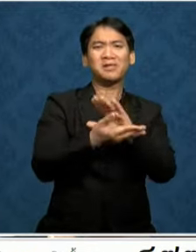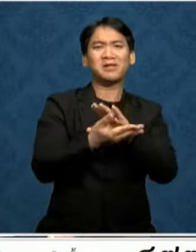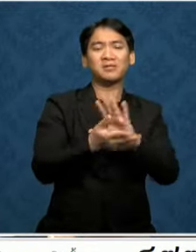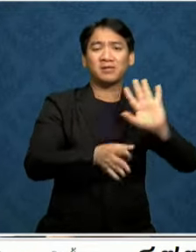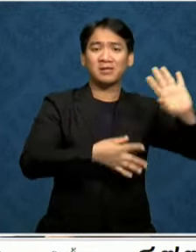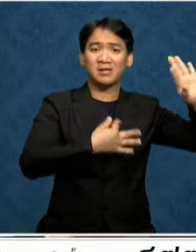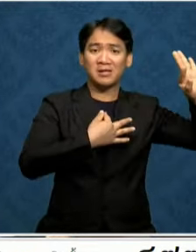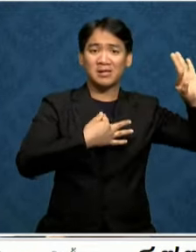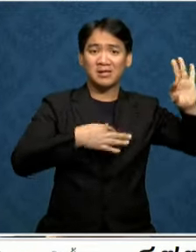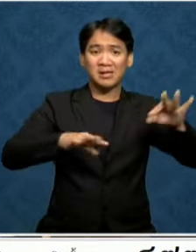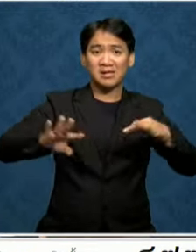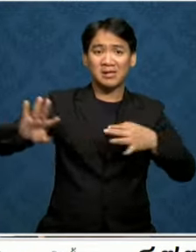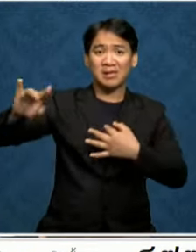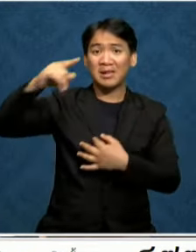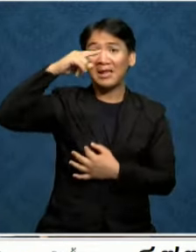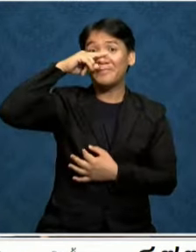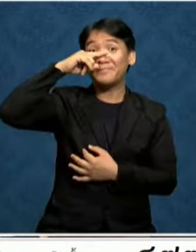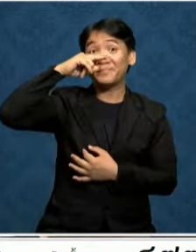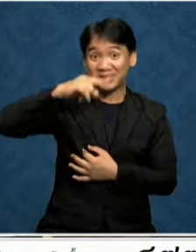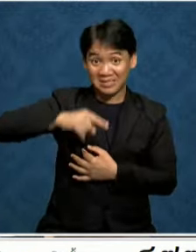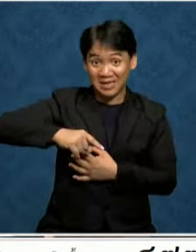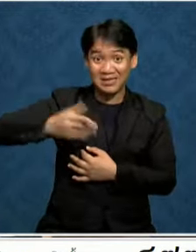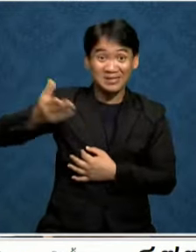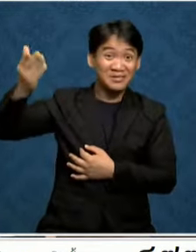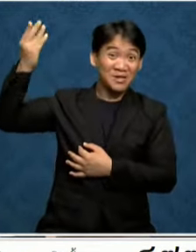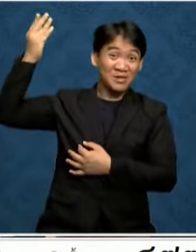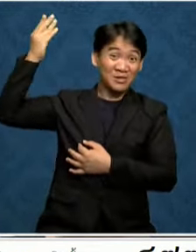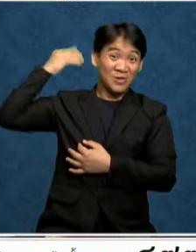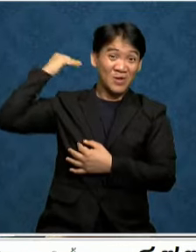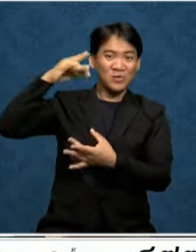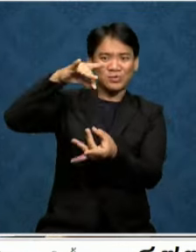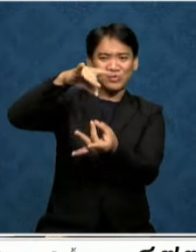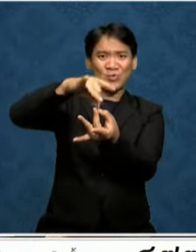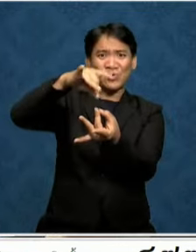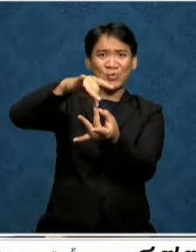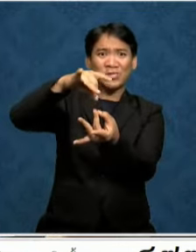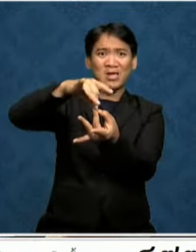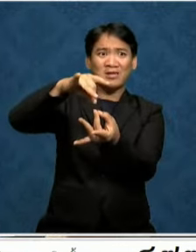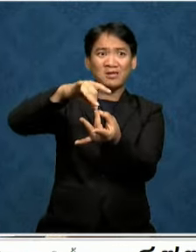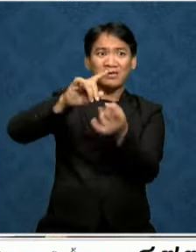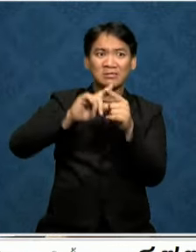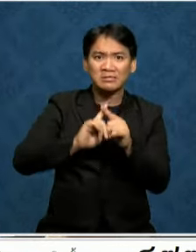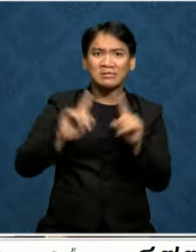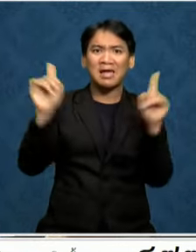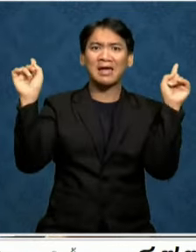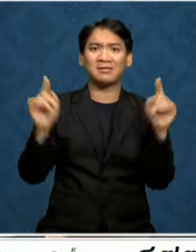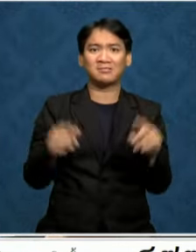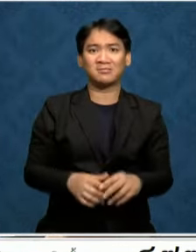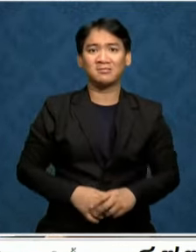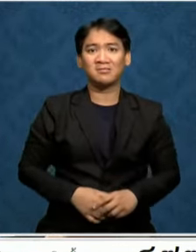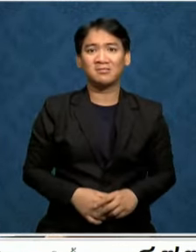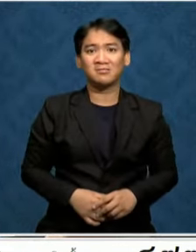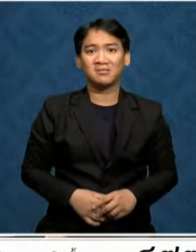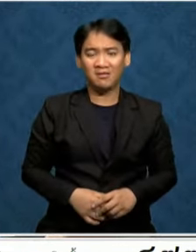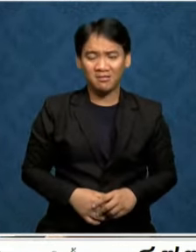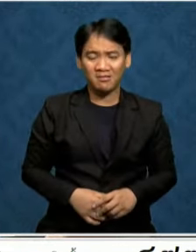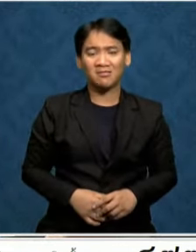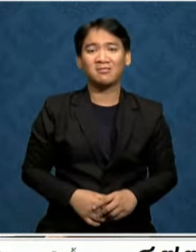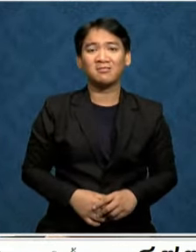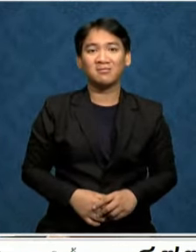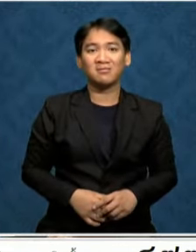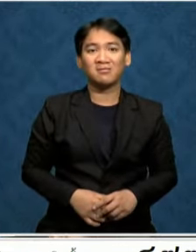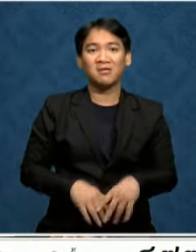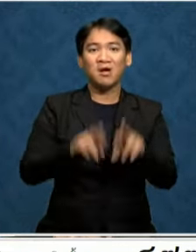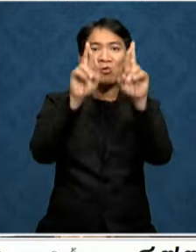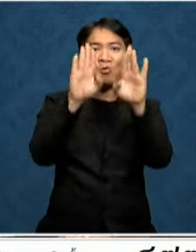จุบันนี้มันก็ไม่เหมือนลำไทยตอนสมัยสุโขทัยครับมันไม่มีอะไรอยู่ตายตัวครับถ้าจะเอาความหมายของประเพณีวั